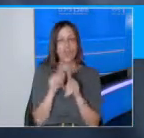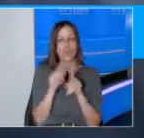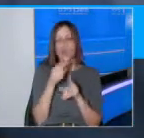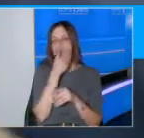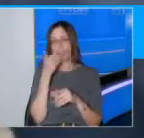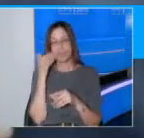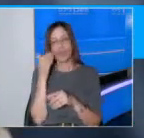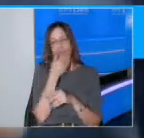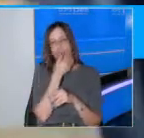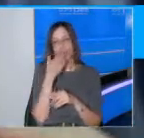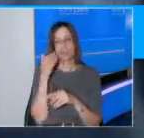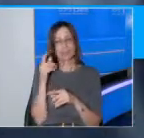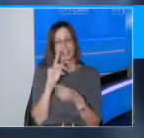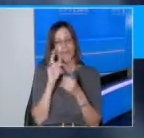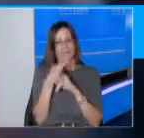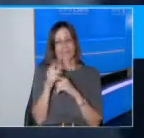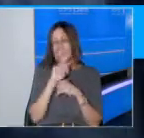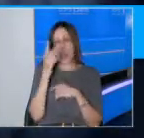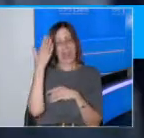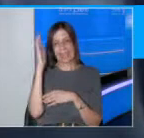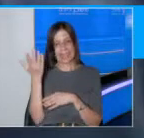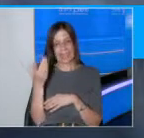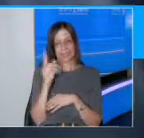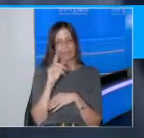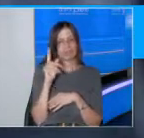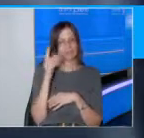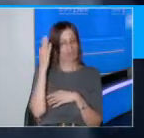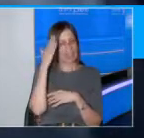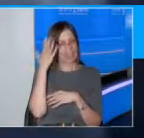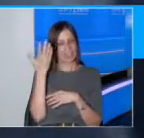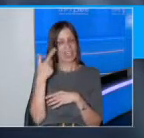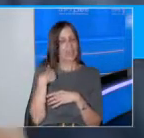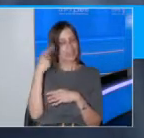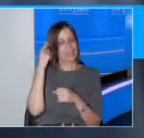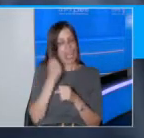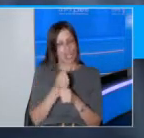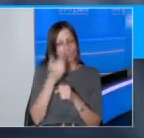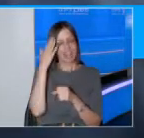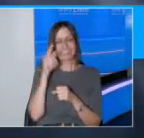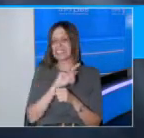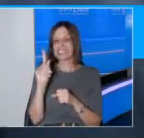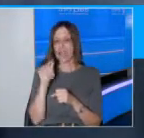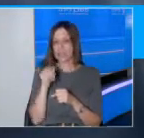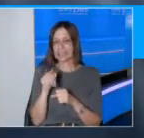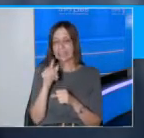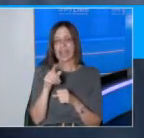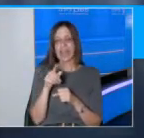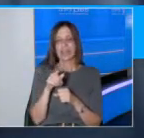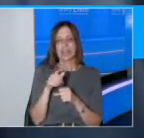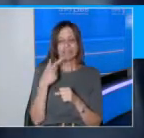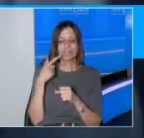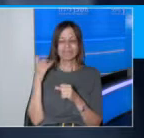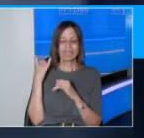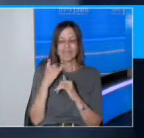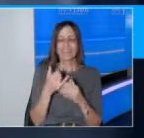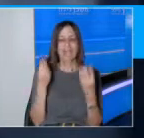כיפור, יום כיפור, זה הופך להיות, זה לא להכיר, להכיר אני מתעקש להכיר, אבל זה לא זה, זה לשטוף אותנו בכמות